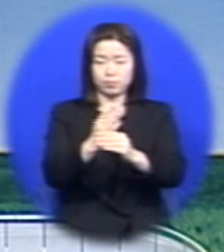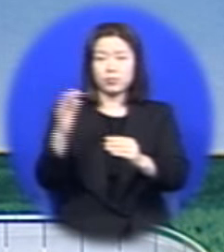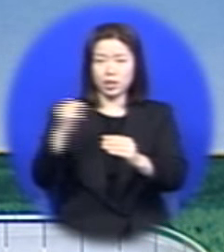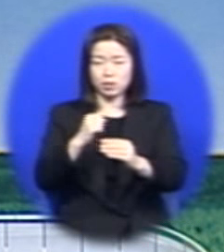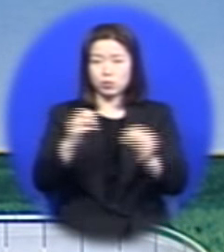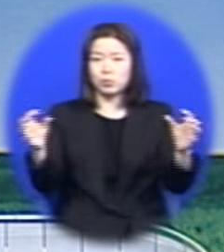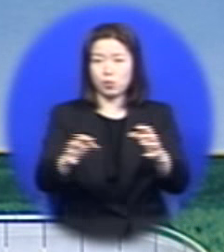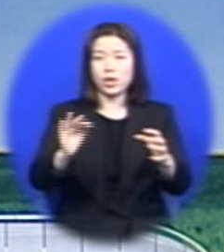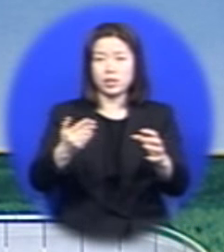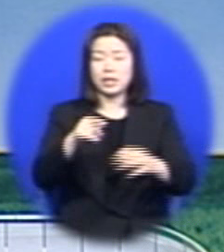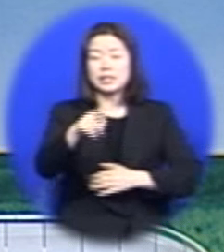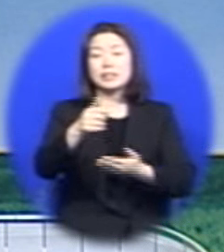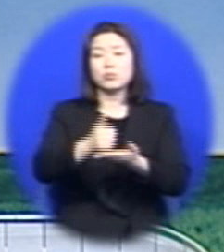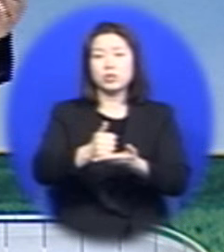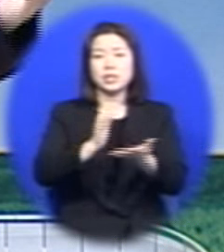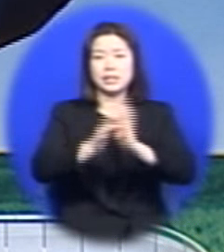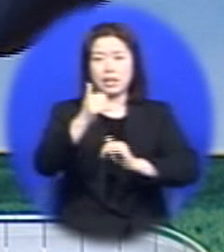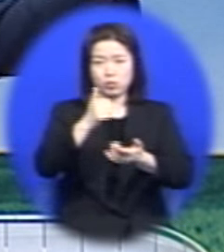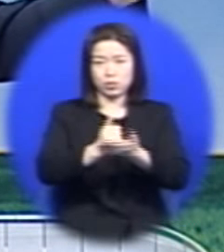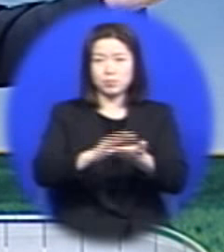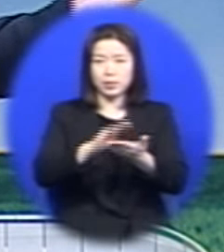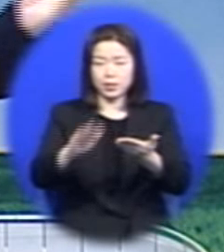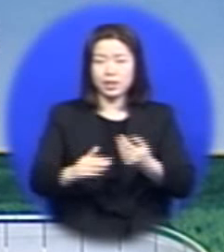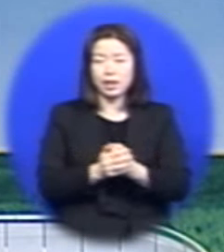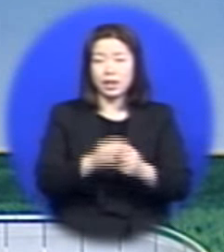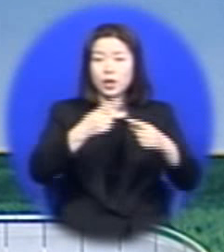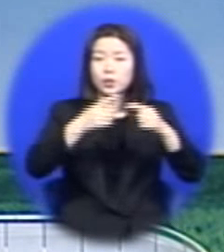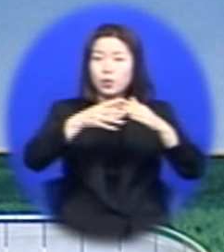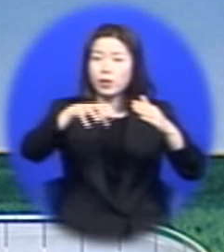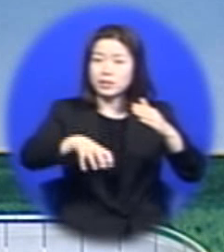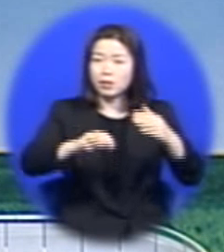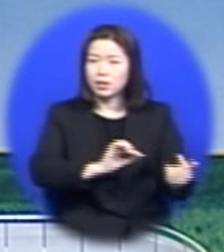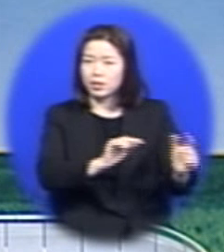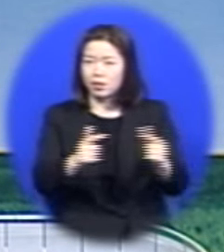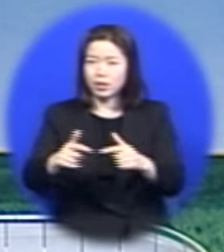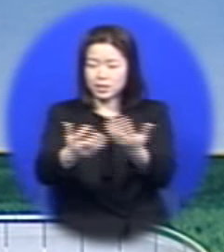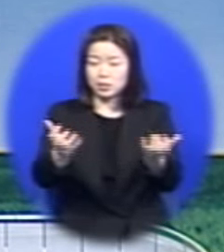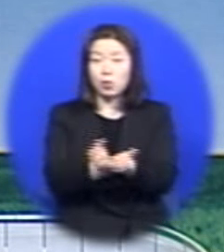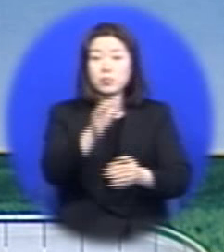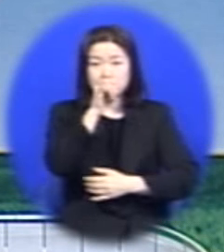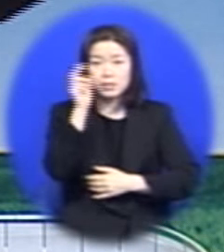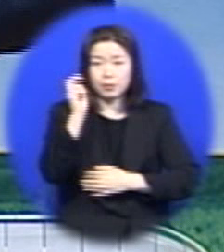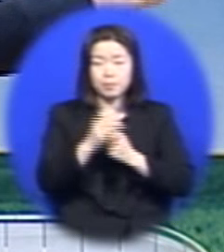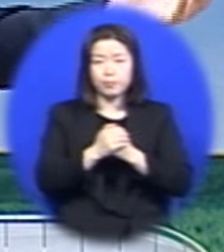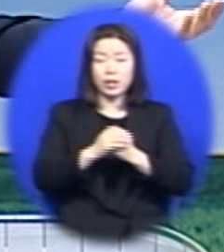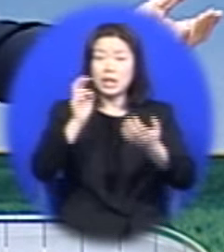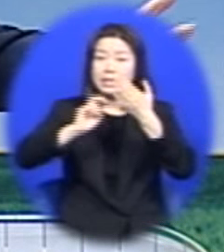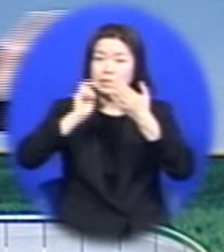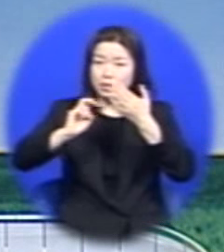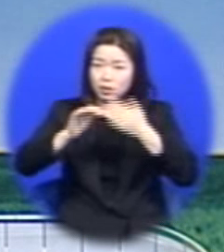그분이 예수님이죠. 여러분, 교회에서 여러분이 여러 가지 모임을 하실 수 있어요. 성가대 하실 수